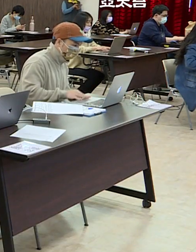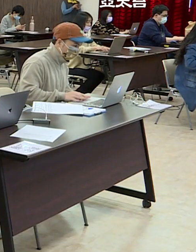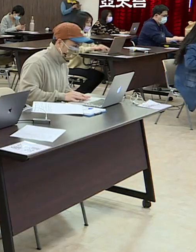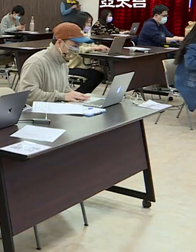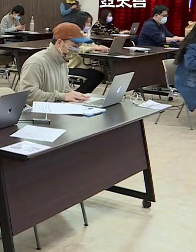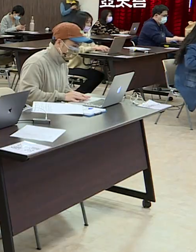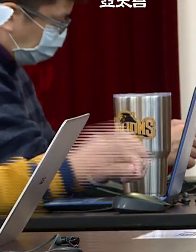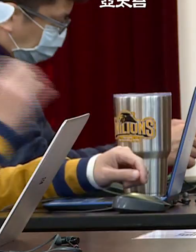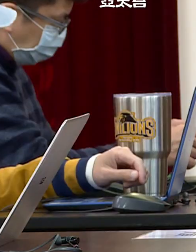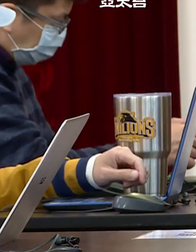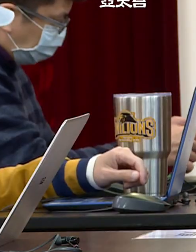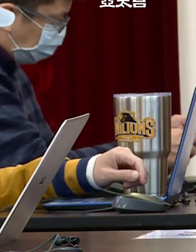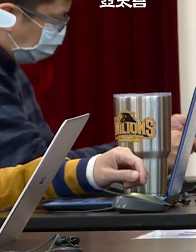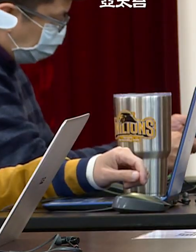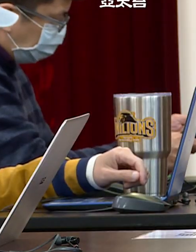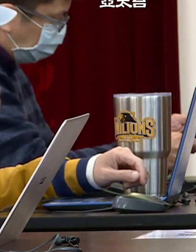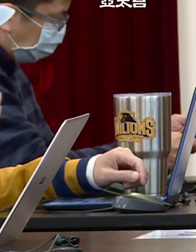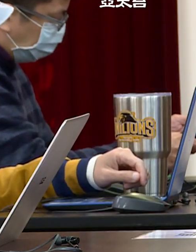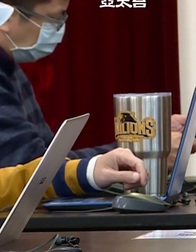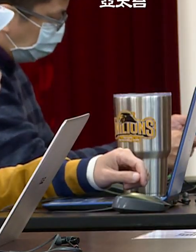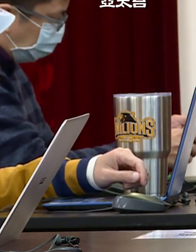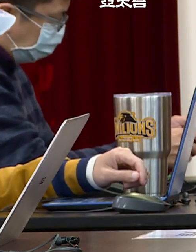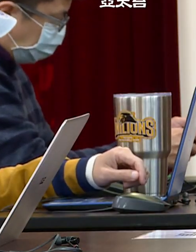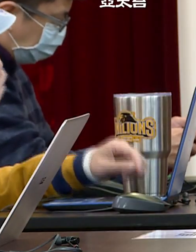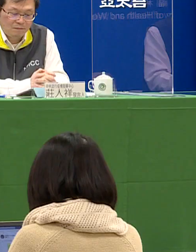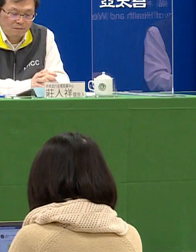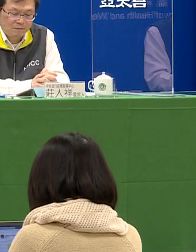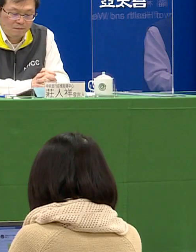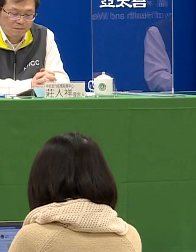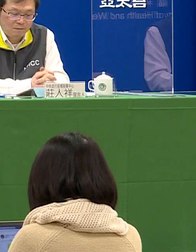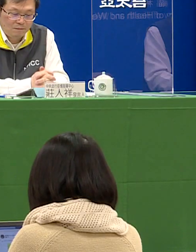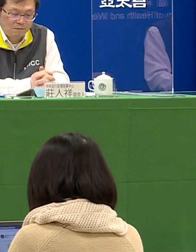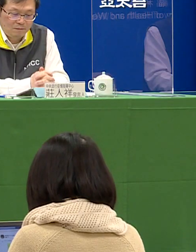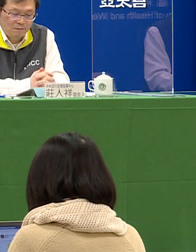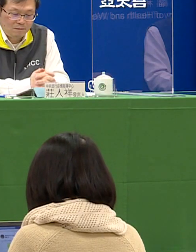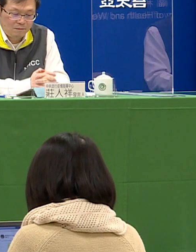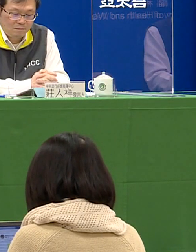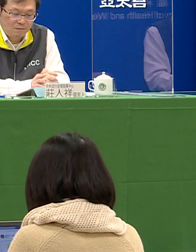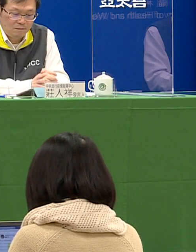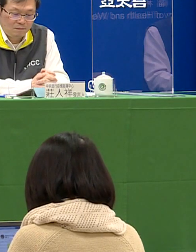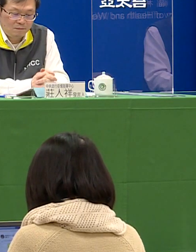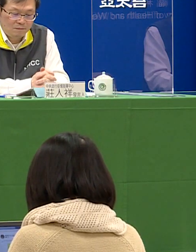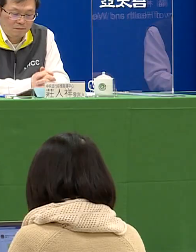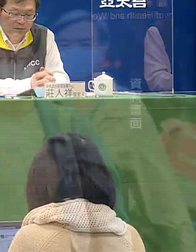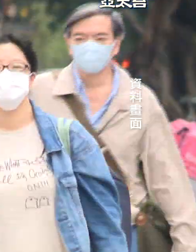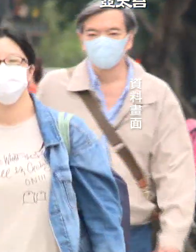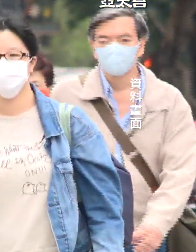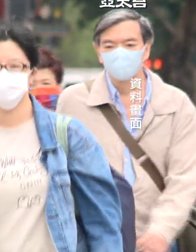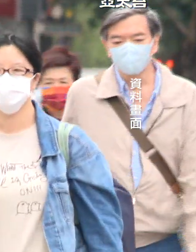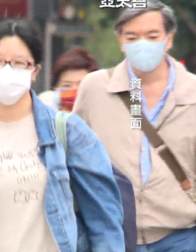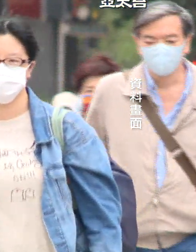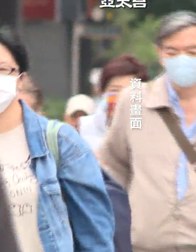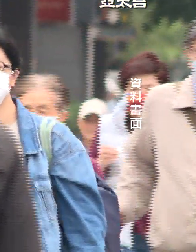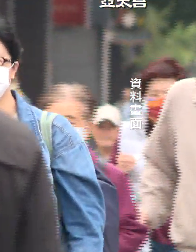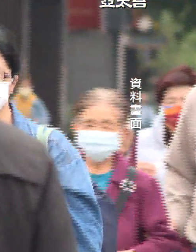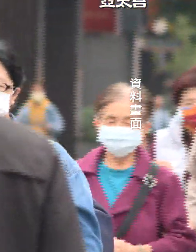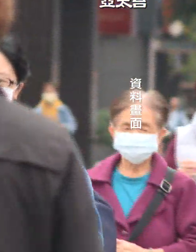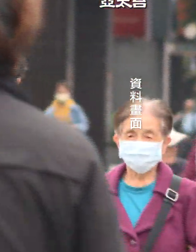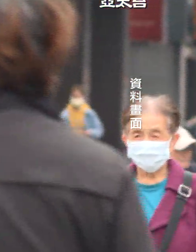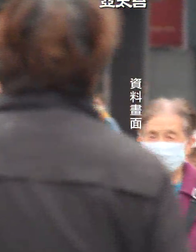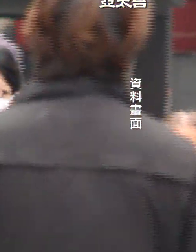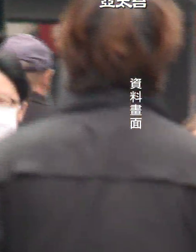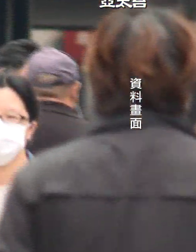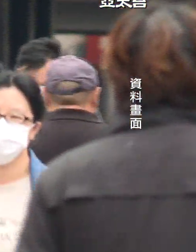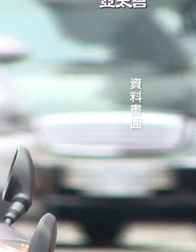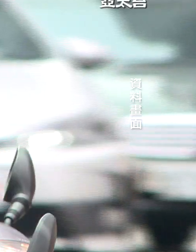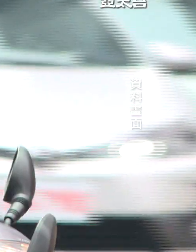给徐永年院长进行行政工作，希望尽速恢复原来量能。而本土疫情获得控制，也让外界